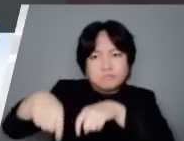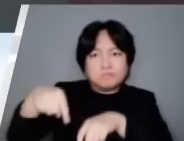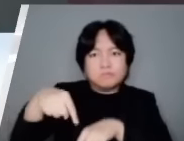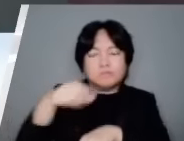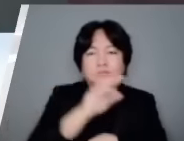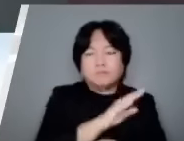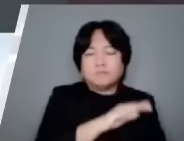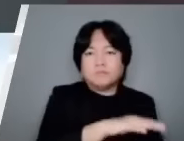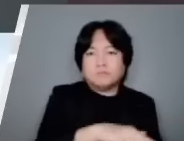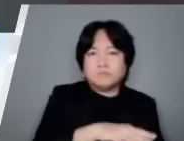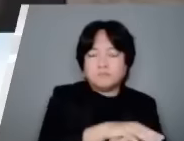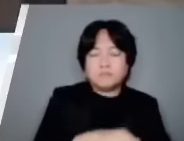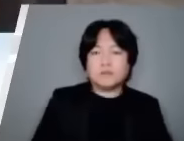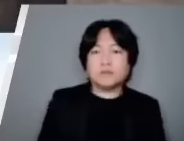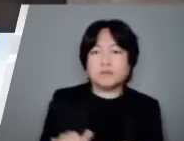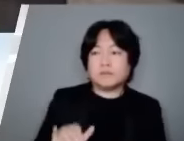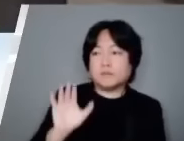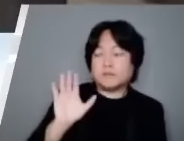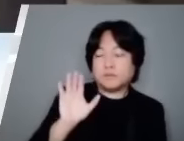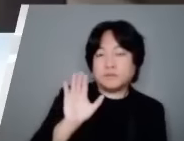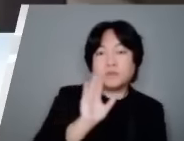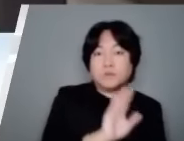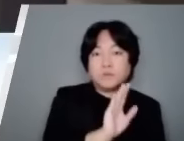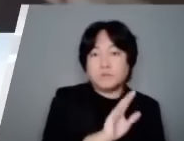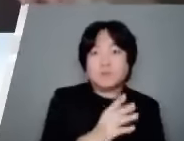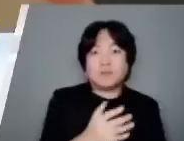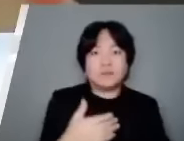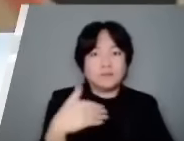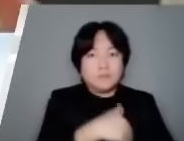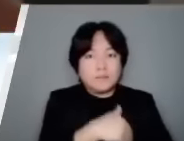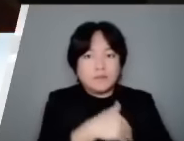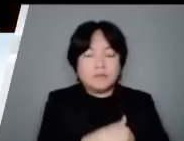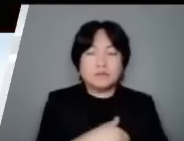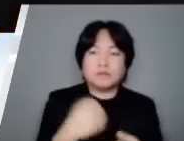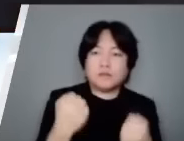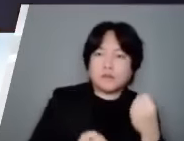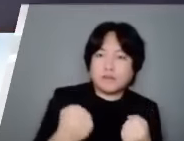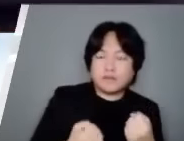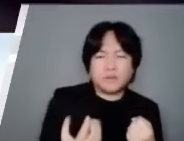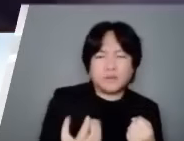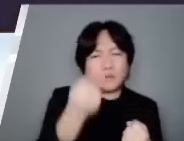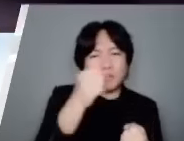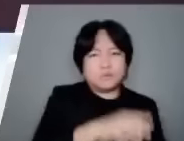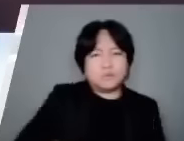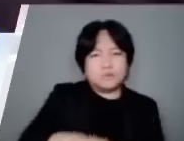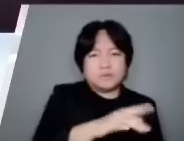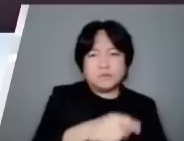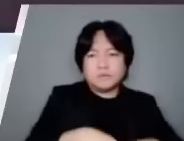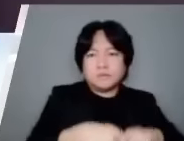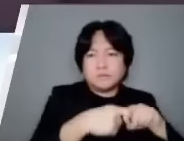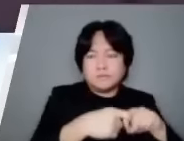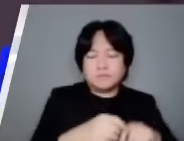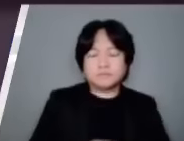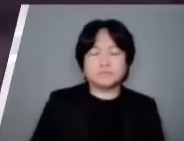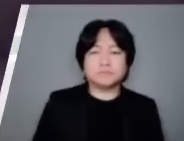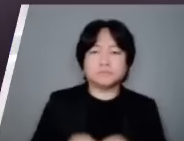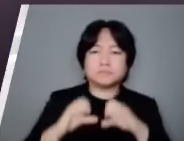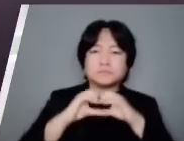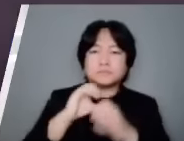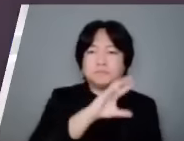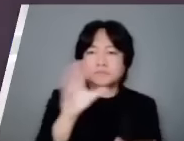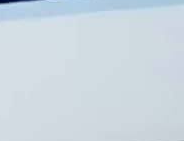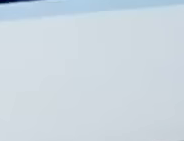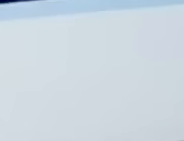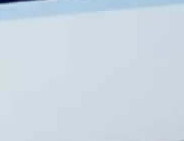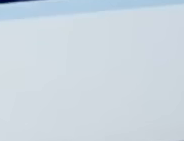account, sasakyan at ari-arian ni Kibuloy at iba pang akusado. June Veneracion, nagbabalita para sa GMA Integrated